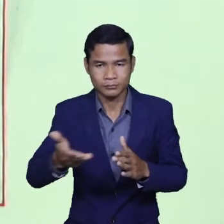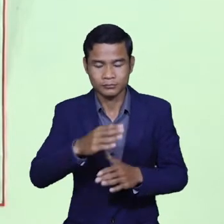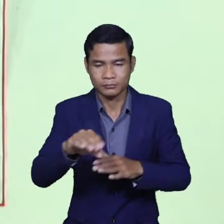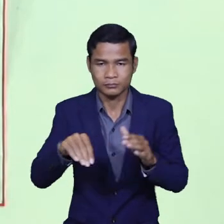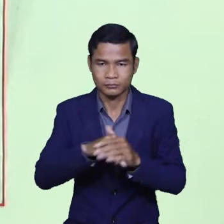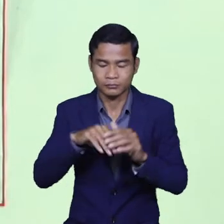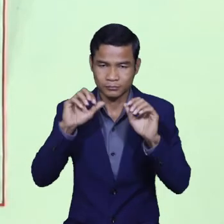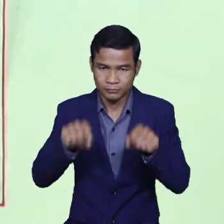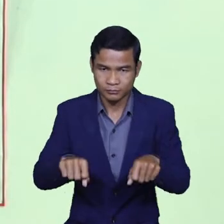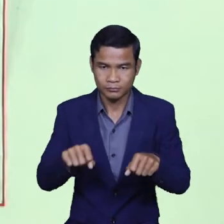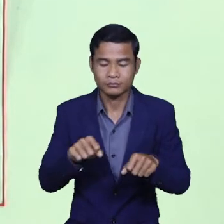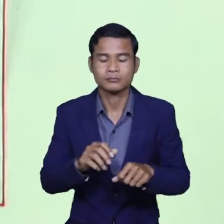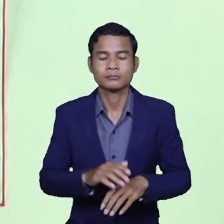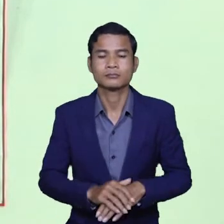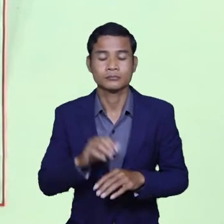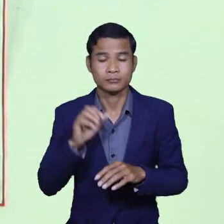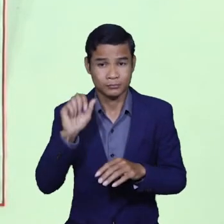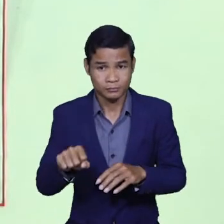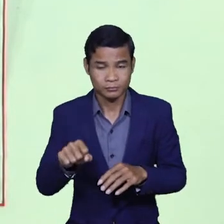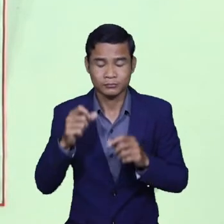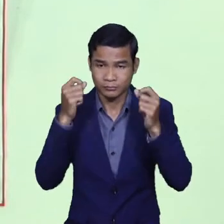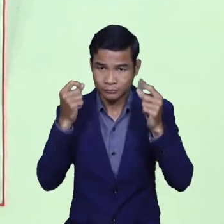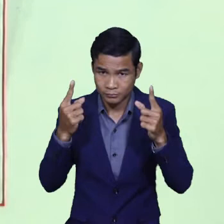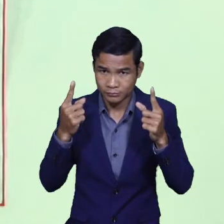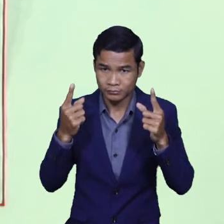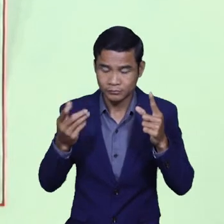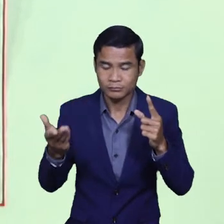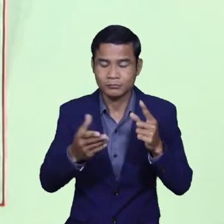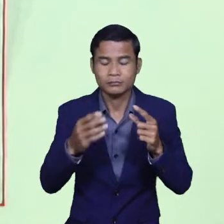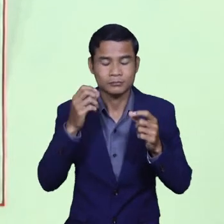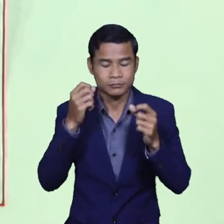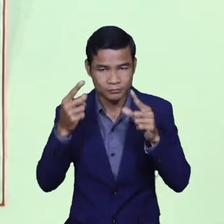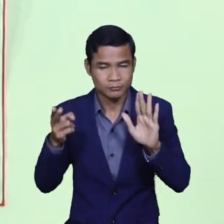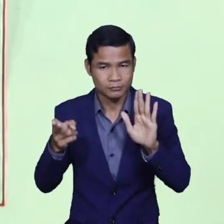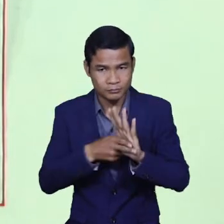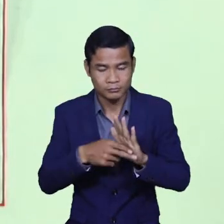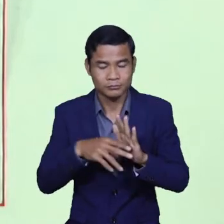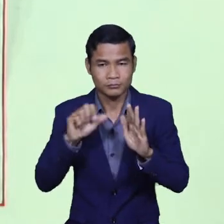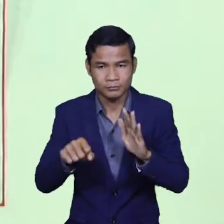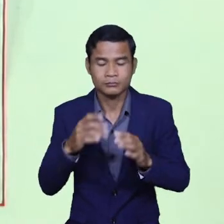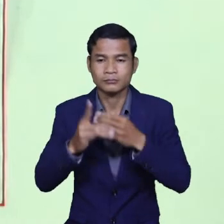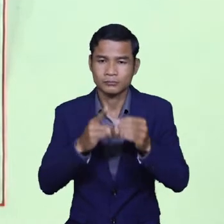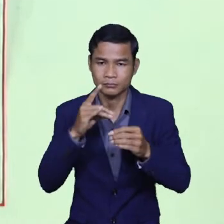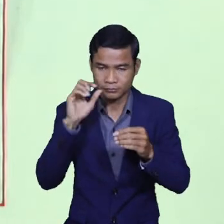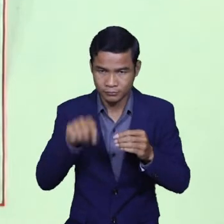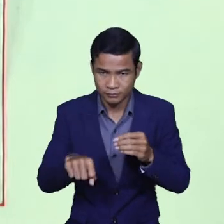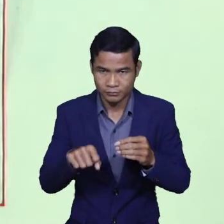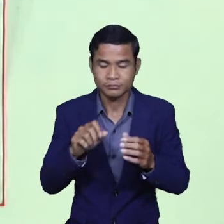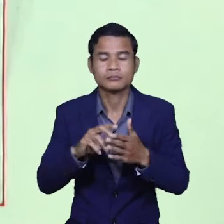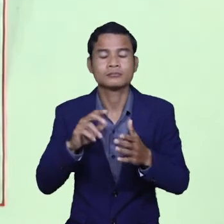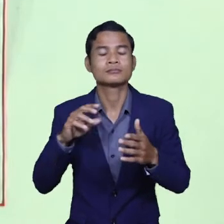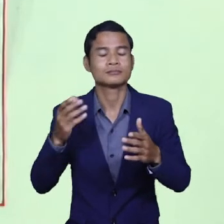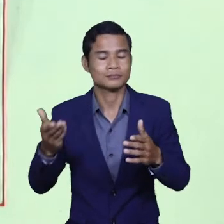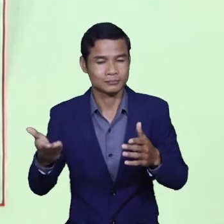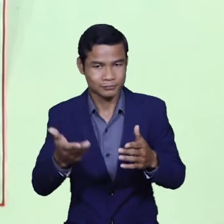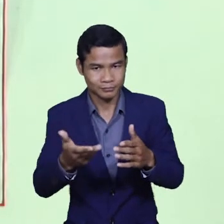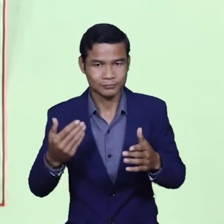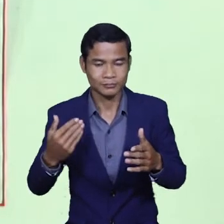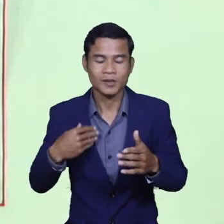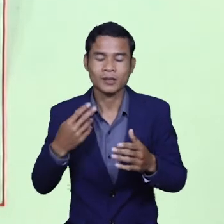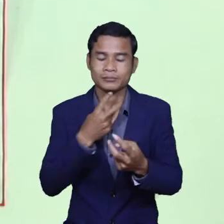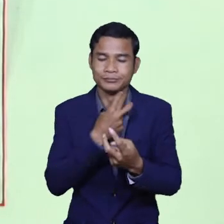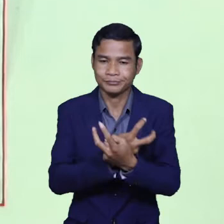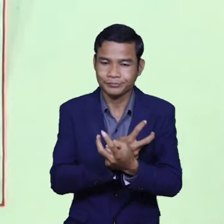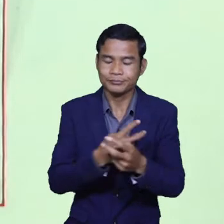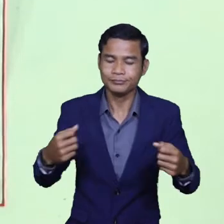ស់គ្នាចាបានចាយល់ណាកូនណាចាបានយល់ច្បាស់ចាអំពីចាគ្រោះថ្នាក់ឆ្អឹងណាកូនណាអំពីស